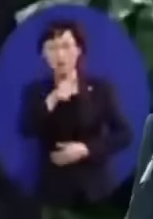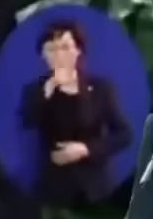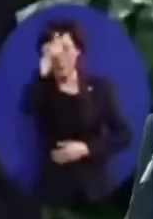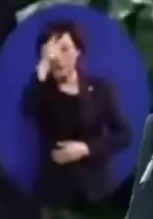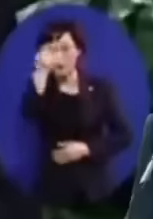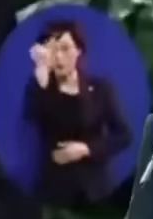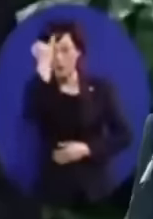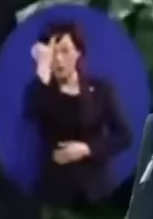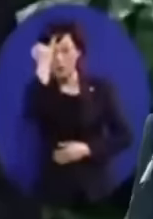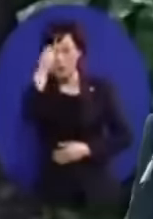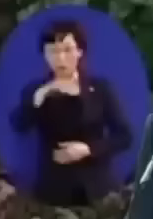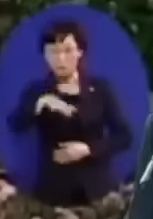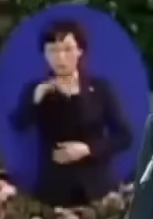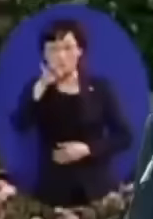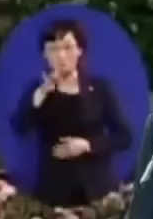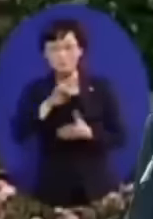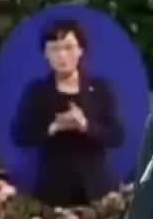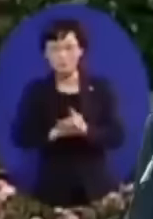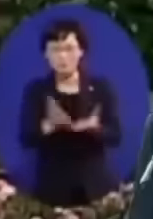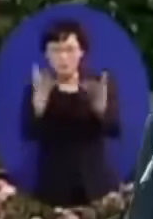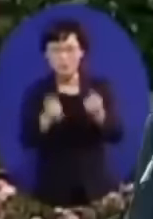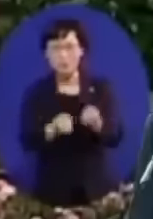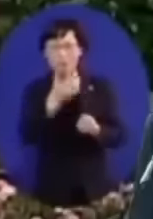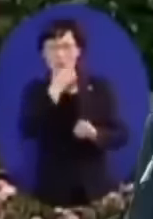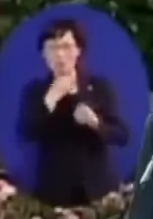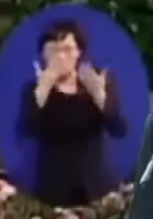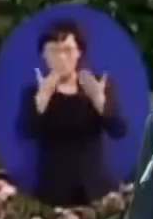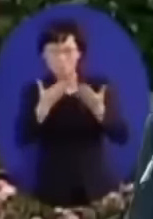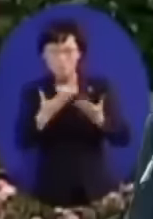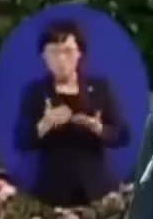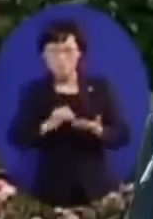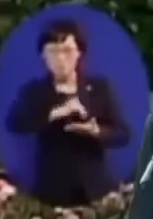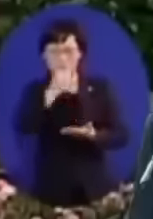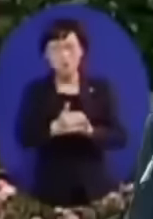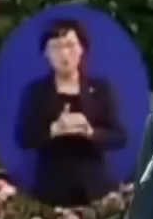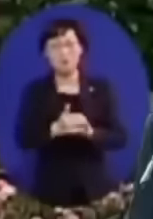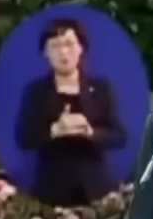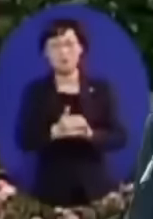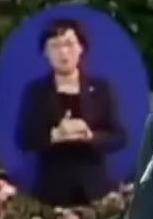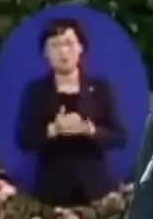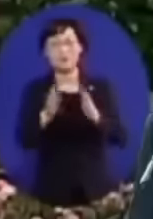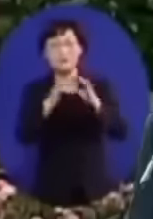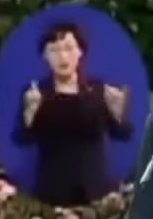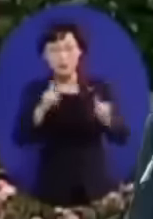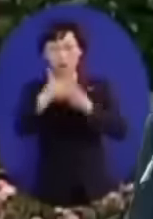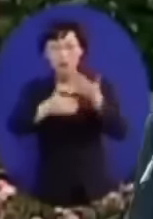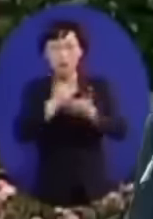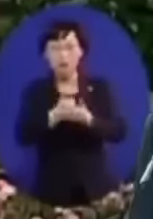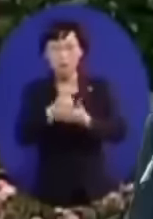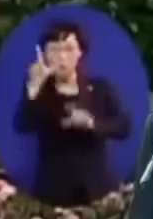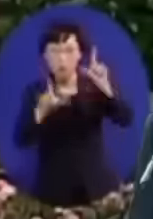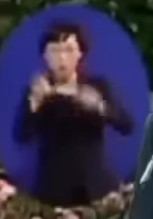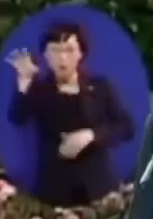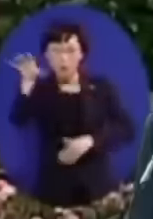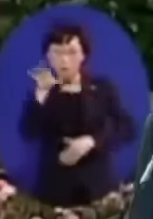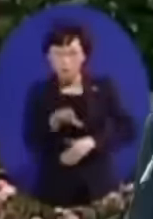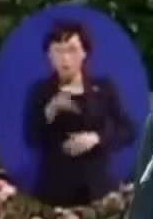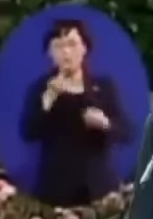하와는 얼마나 복을 받았습니까? 사람이 하나님의 형상과 모양으로 지음을 받고